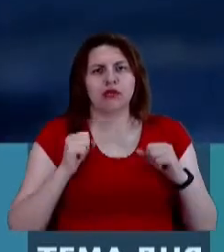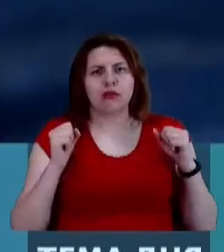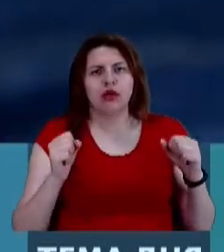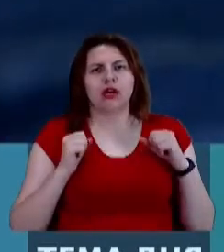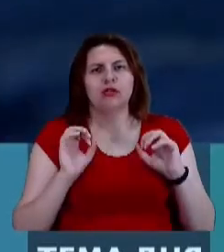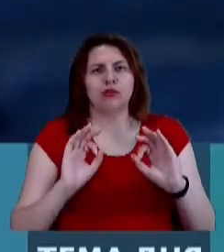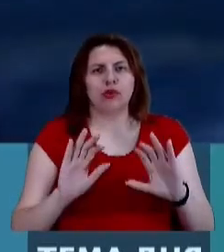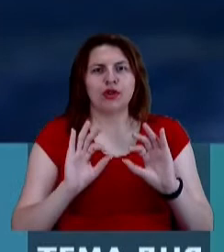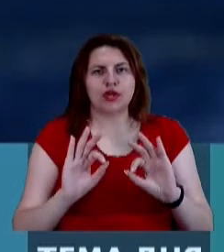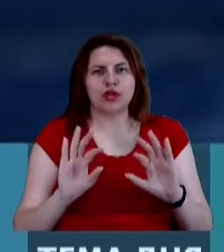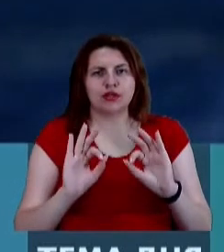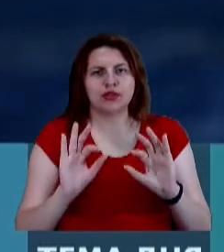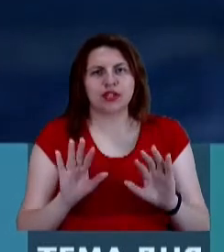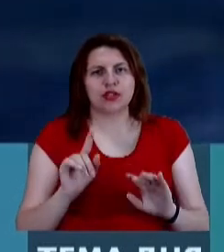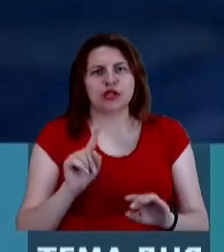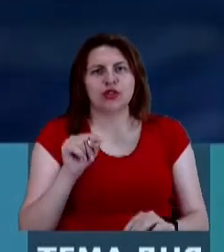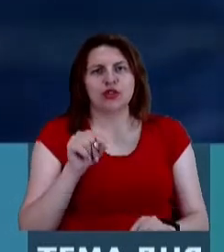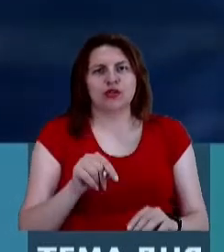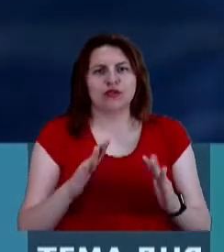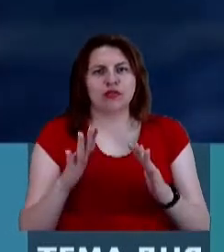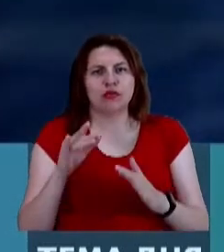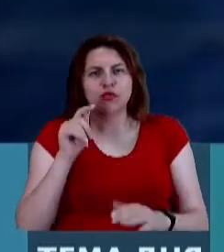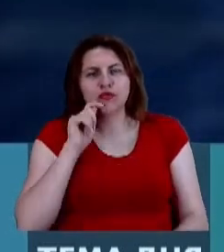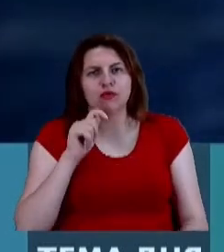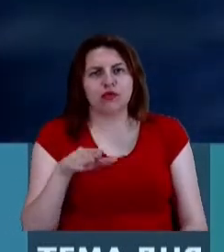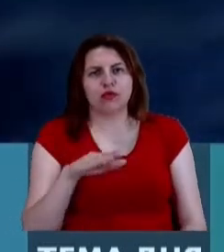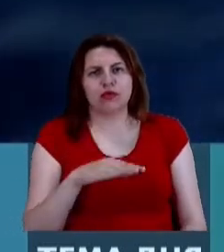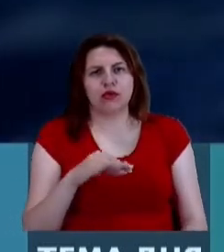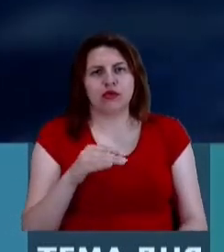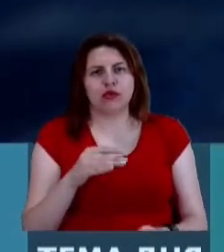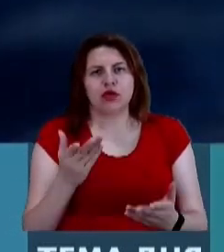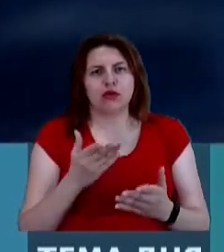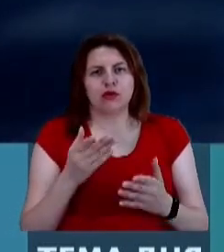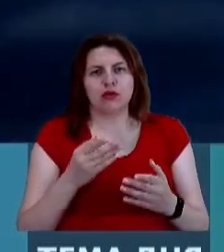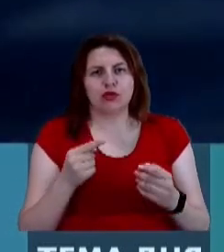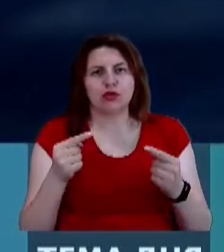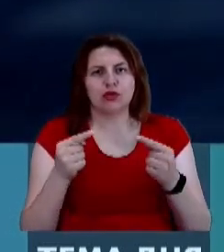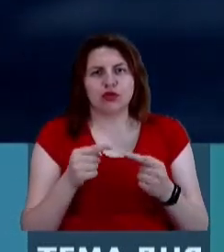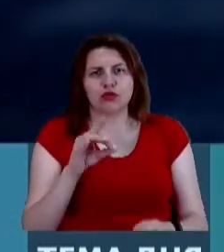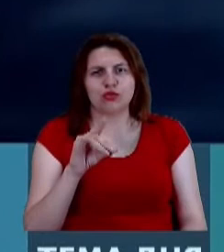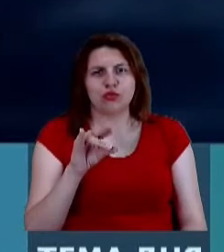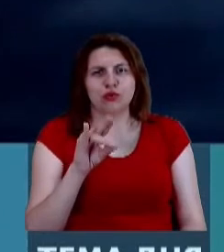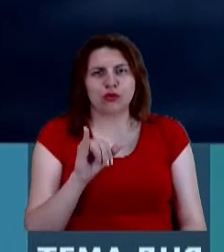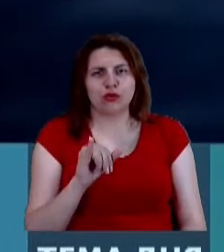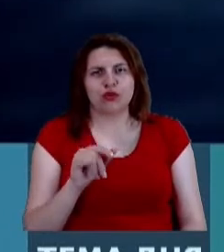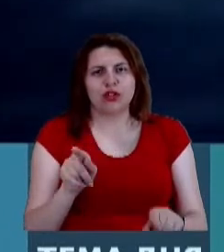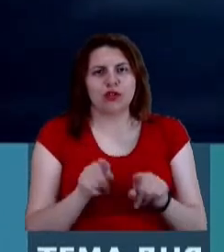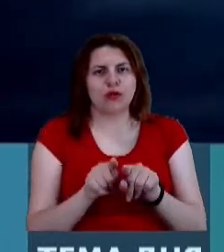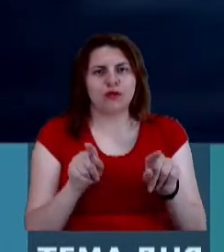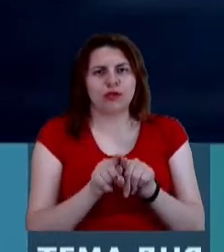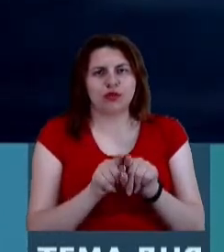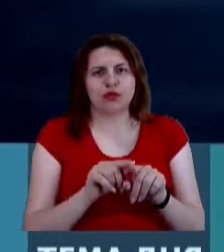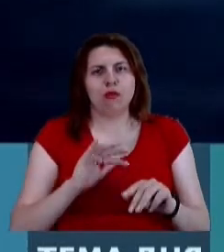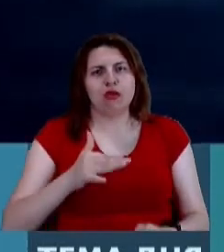пояснити те, що тут відбувається в Україні, довести якусь альтернативну точку зору, його все одно зманіпулюють все,